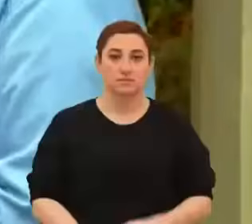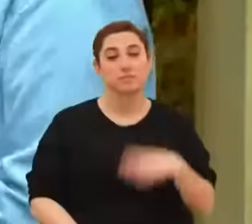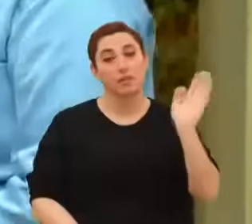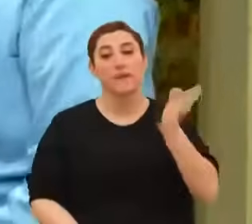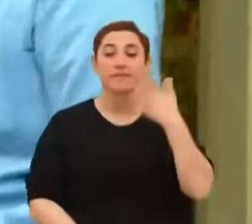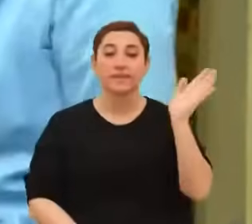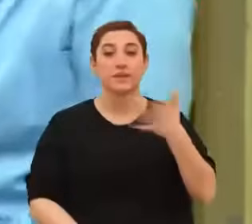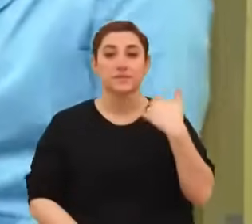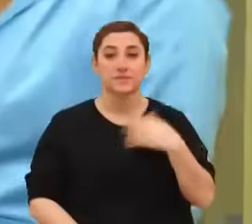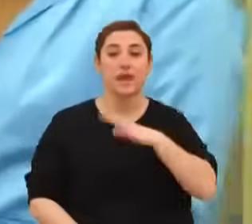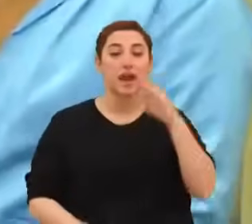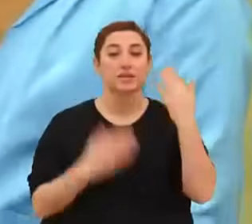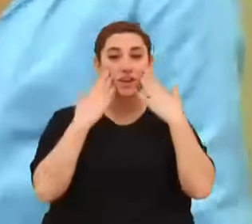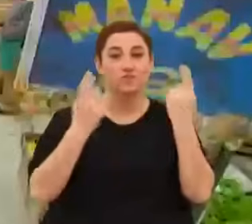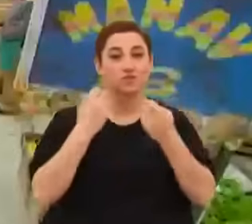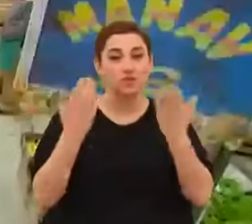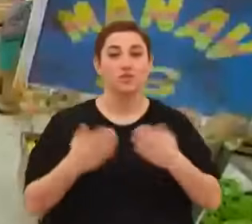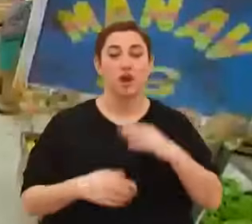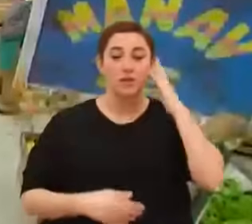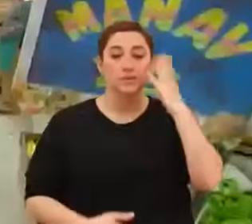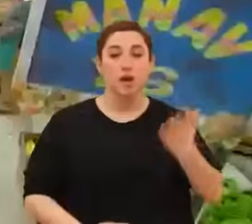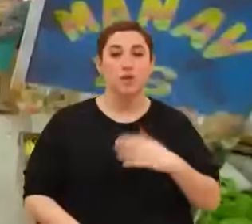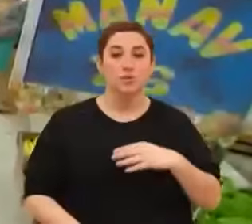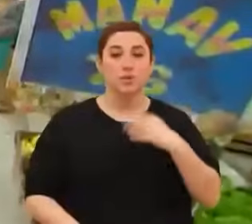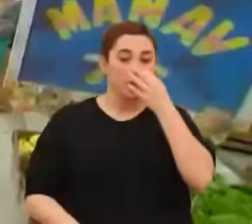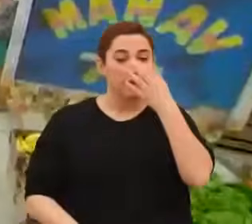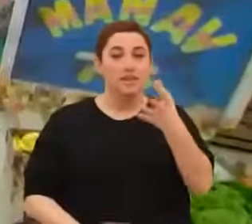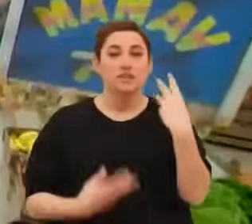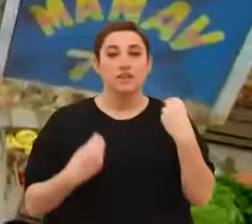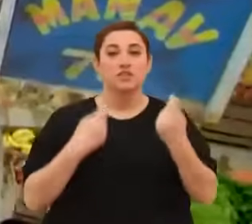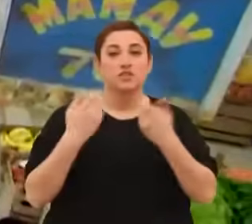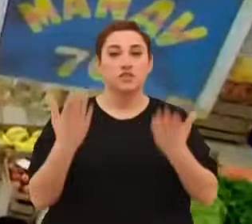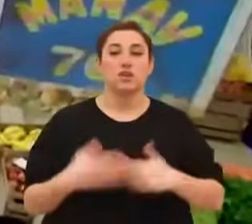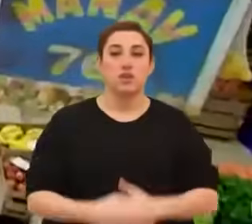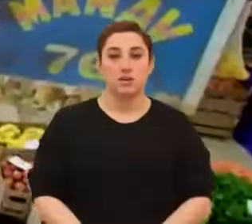Hadi, hadi. Herkese hayırlı işler. Hadi bakalım. Nasıl gelsin abi, hayırlı işler.